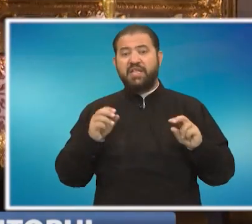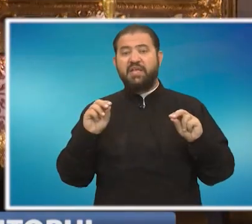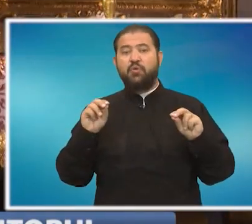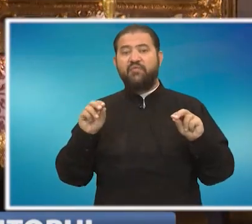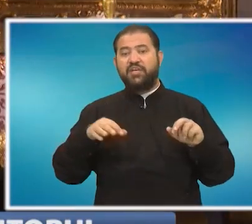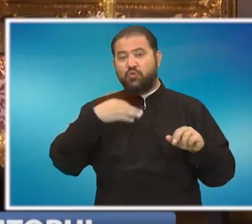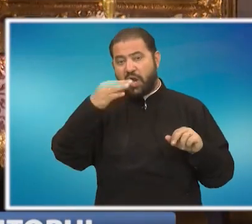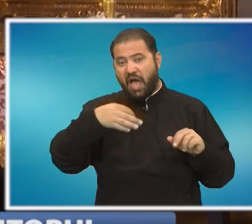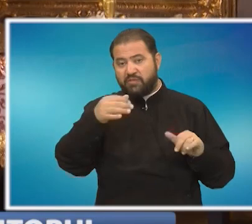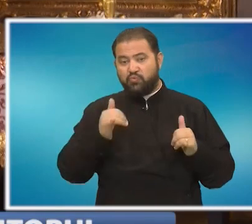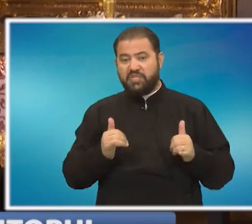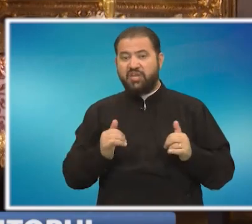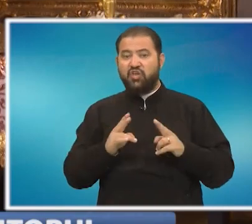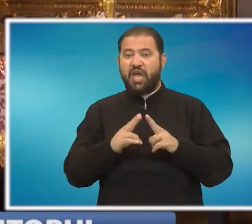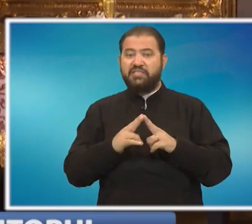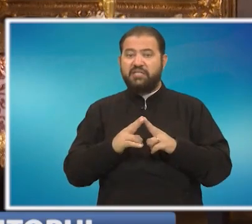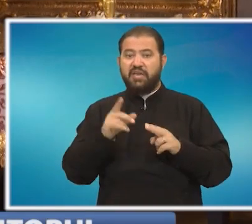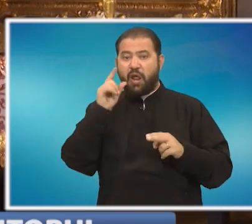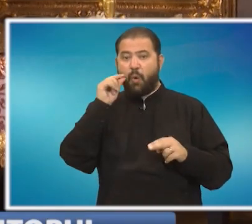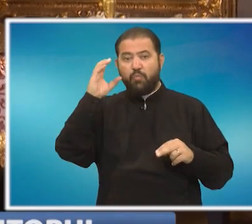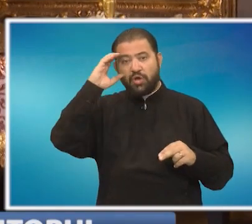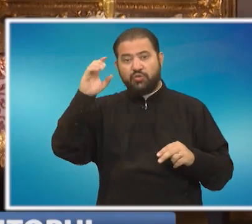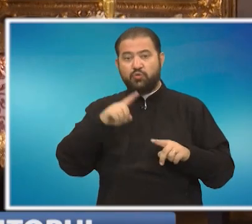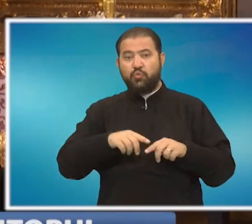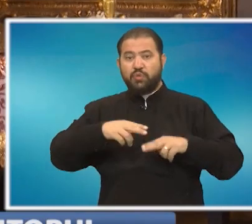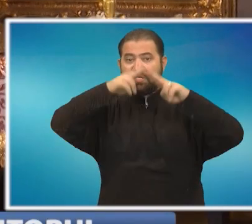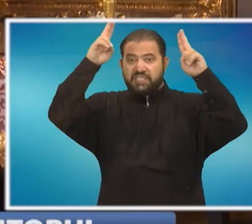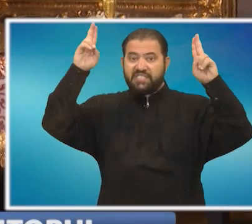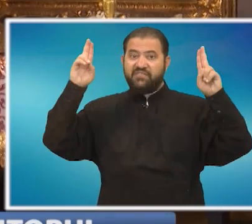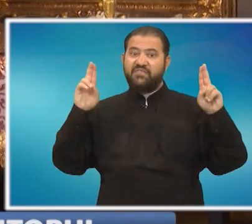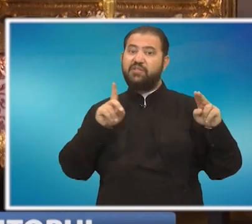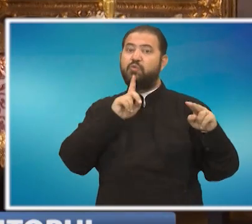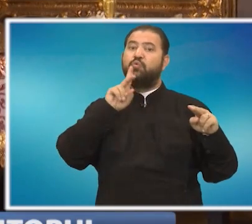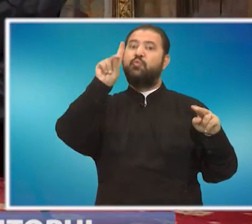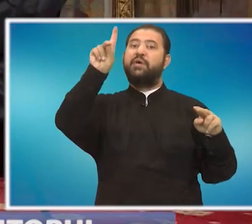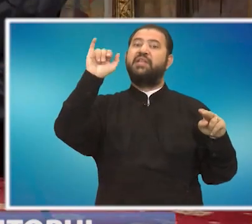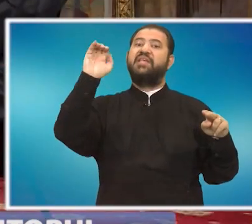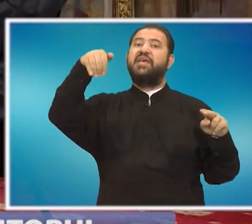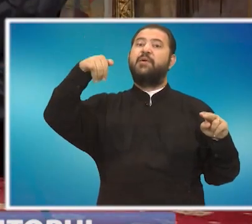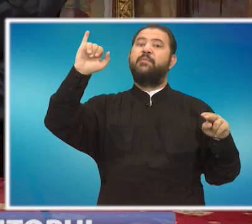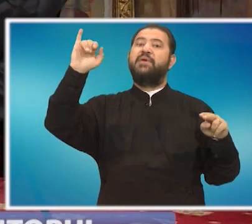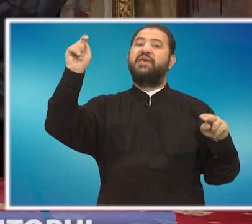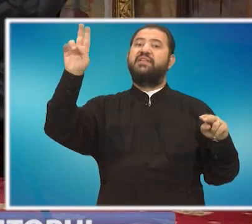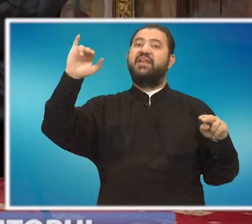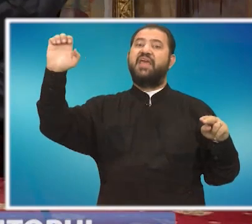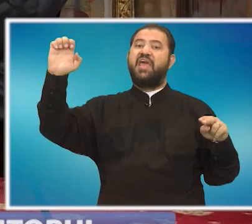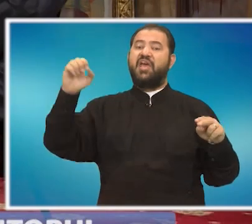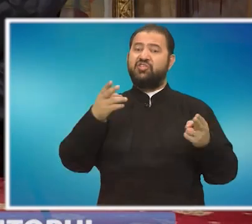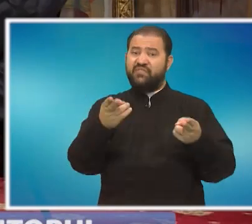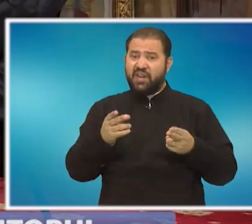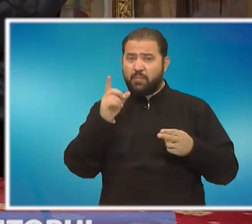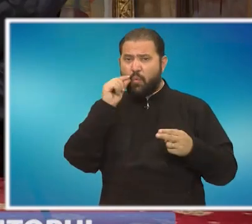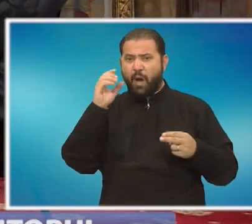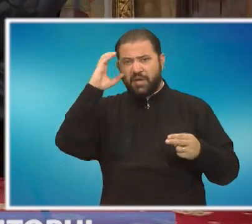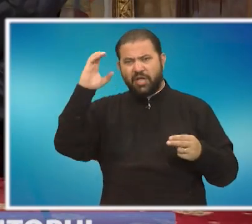menționat mai devreme de această întâlnire a credinciosului cu Sfântul Dimitrie. Vedem credincioși din toată țara, din